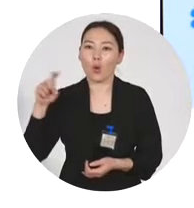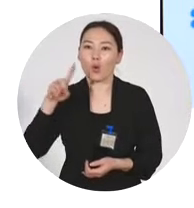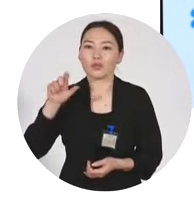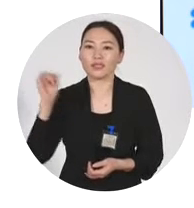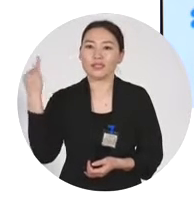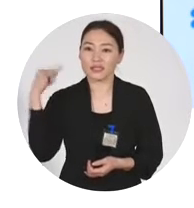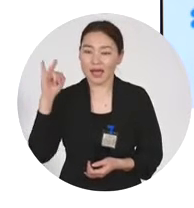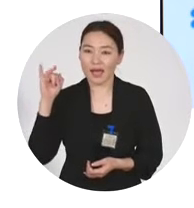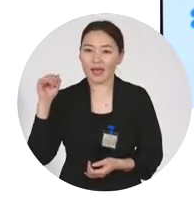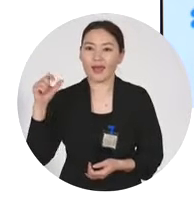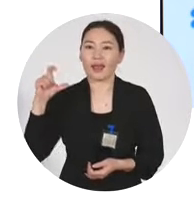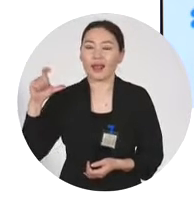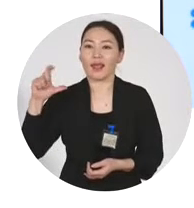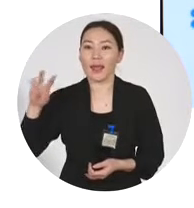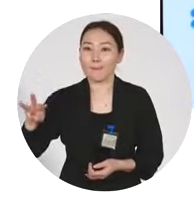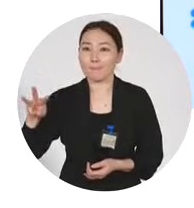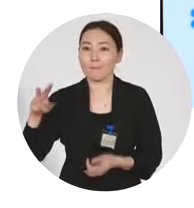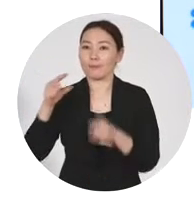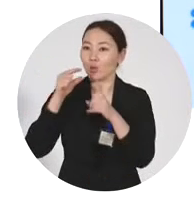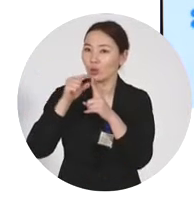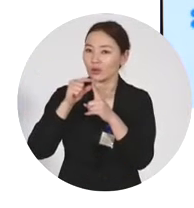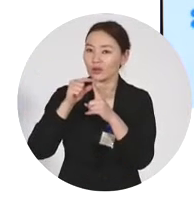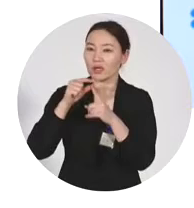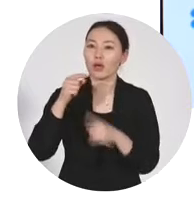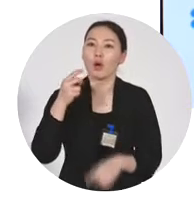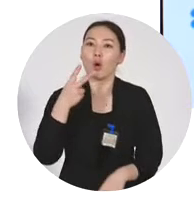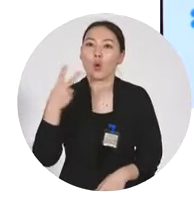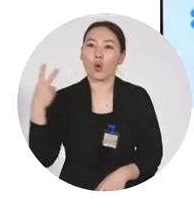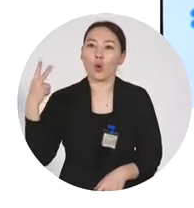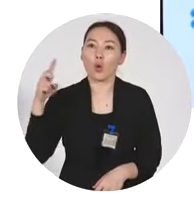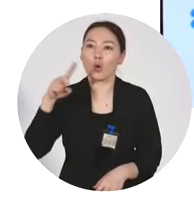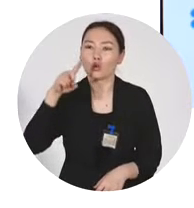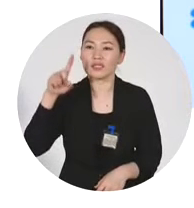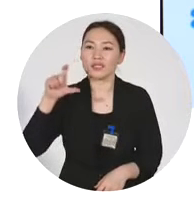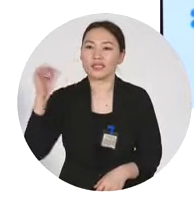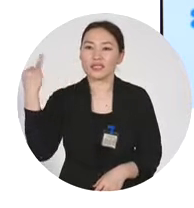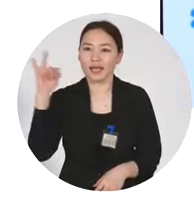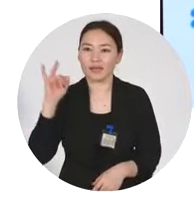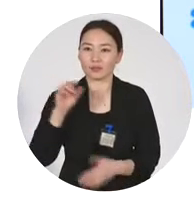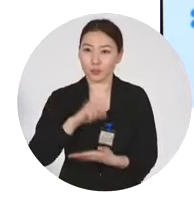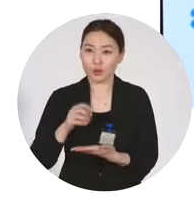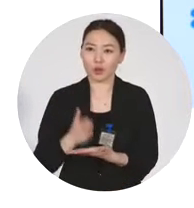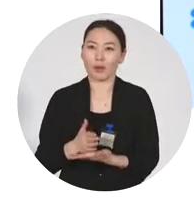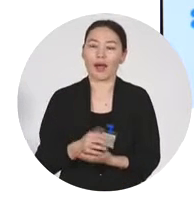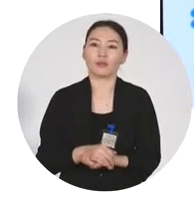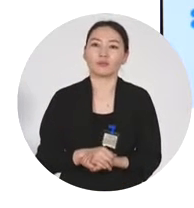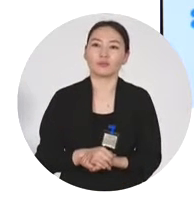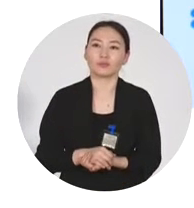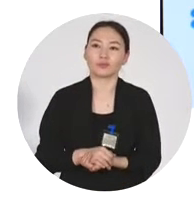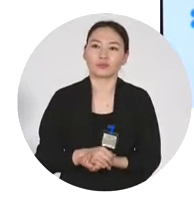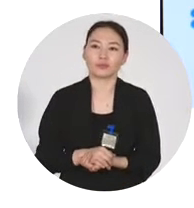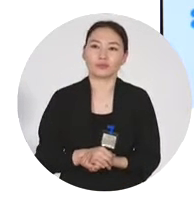үгэнд гузай, эм үгэнд гузэй гэж бичдэг. За дараагийн нөхцөл бол зөвшин үсгийн гэ